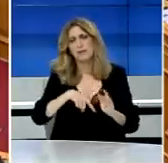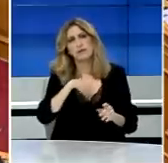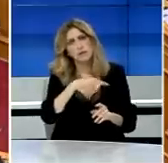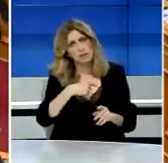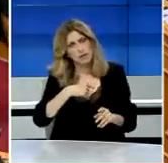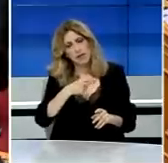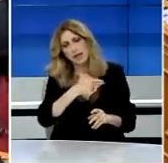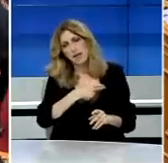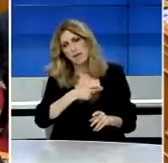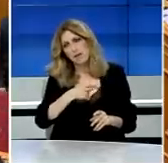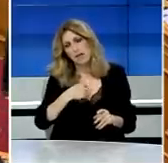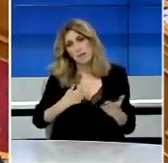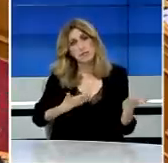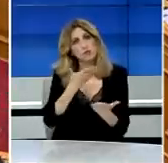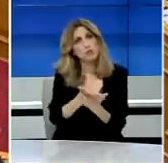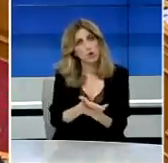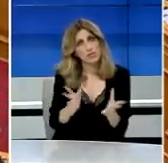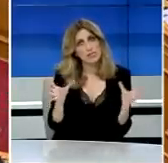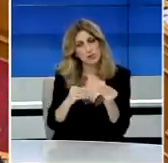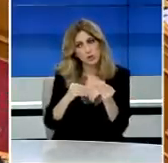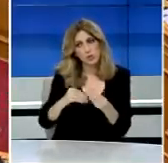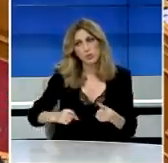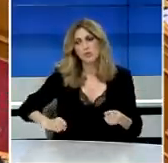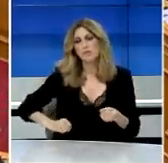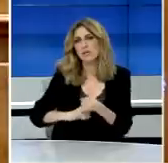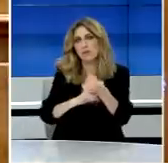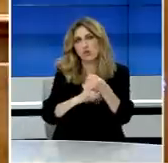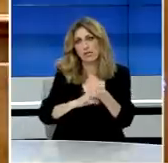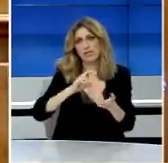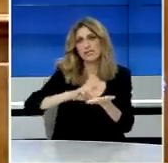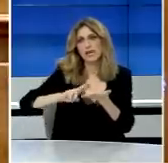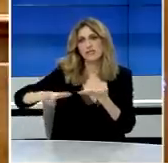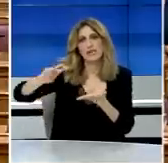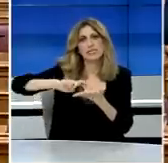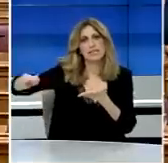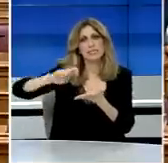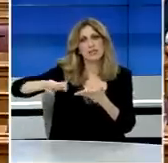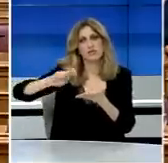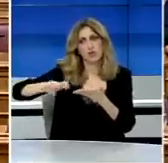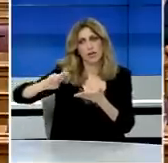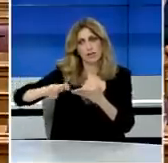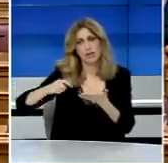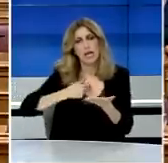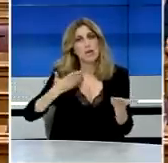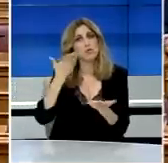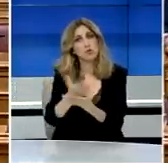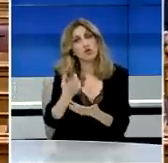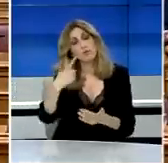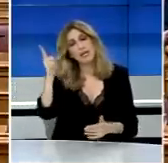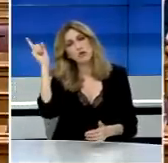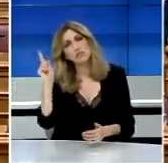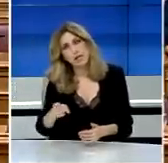σε σχέση με την πρότασή μας για τη στήριξη του ασφαλιστικού κόστους των επιχειρήσεων. Εμείς προτείνουμε στο